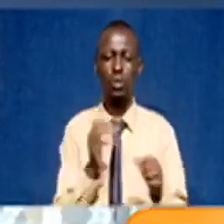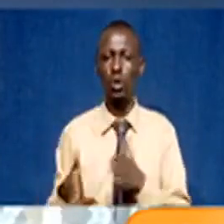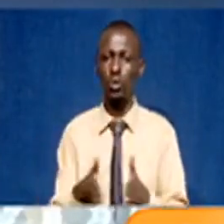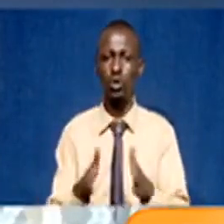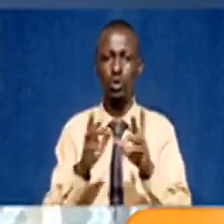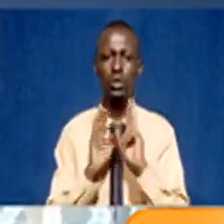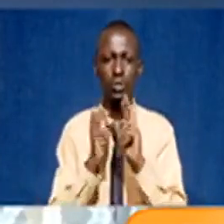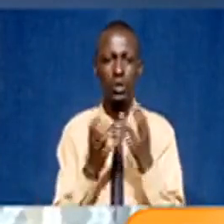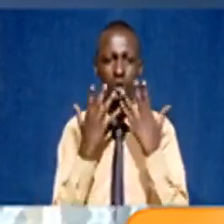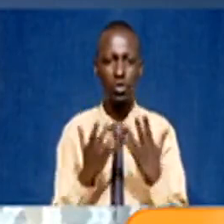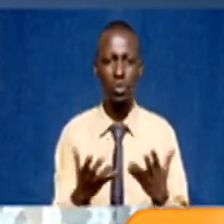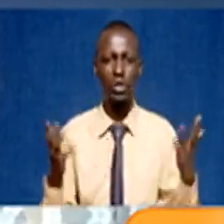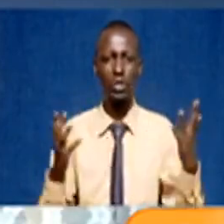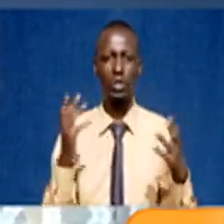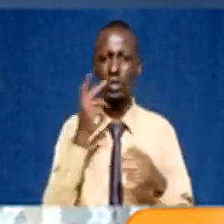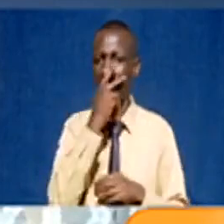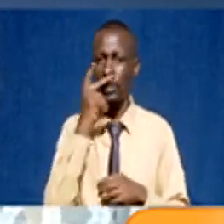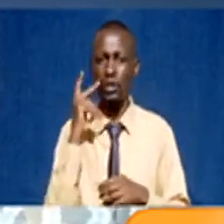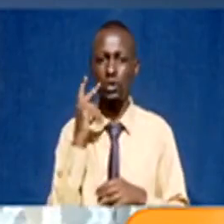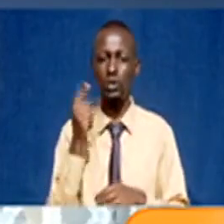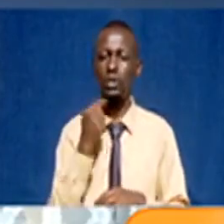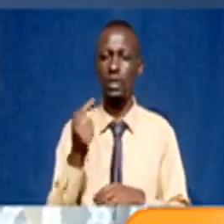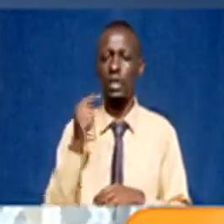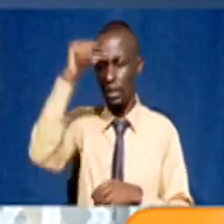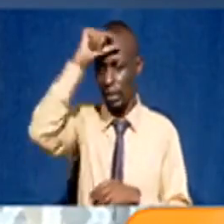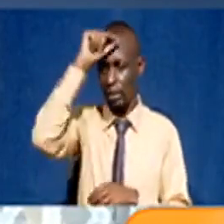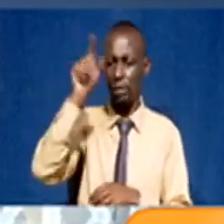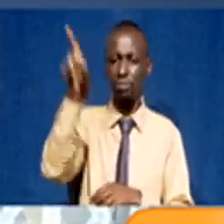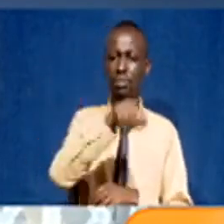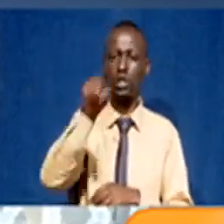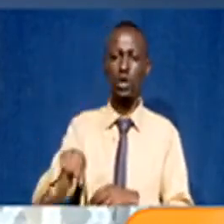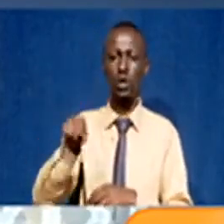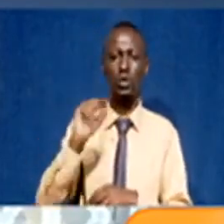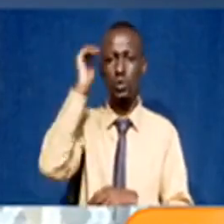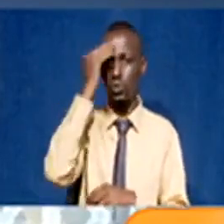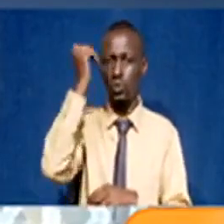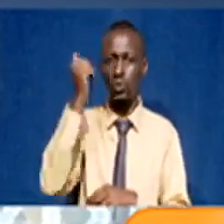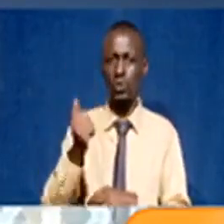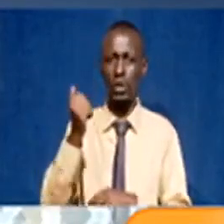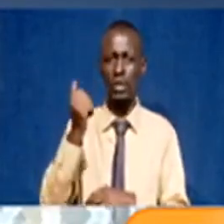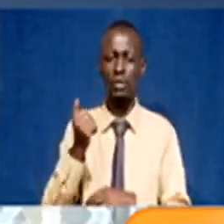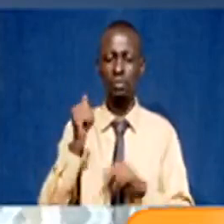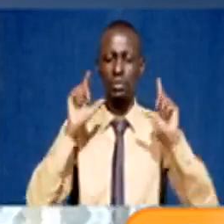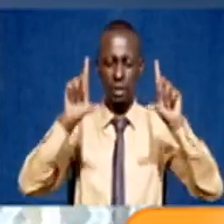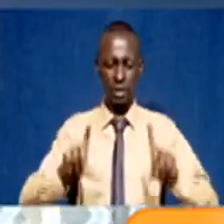anavyoarifu Laura Otieno, kinara huyo wa Azimio alikashifu serikali ya Kenya Kwanza pia kwa kupanda kwa gharama ya